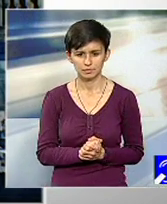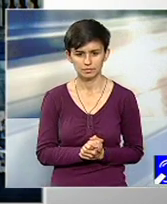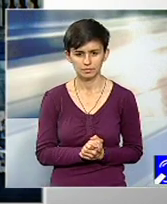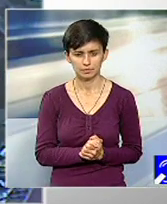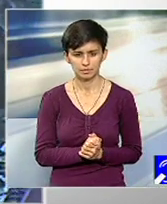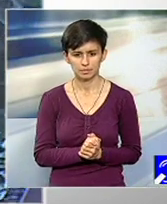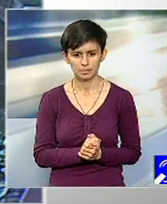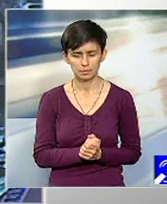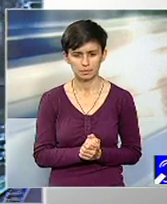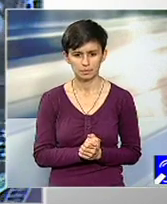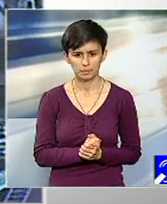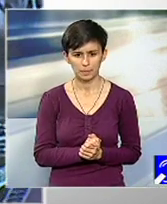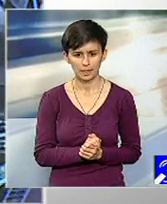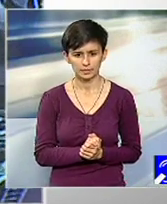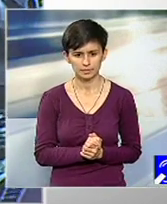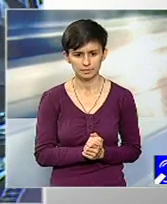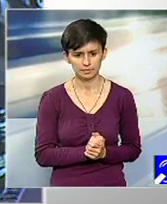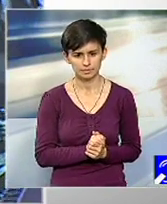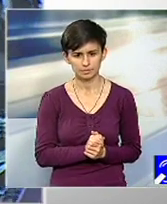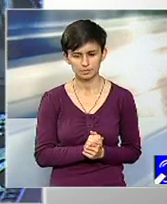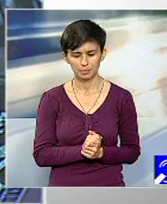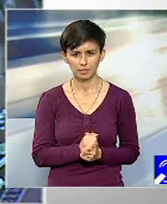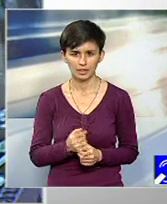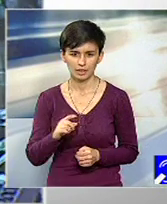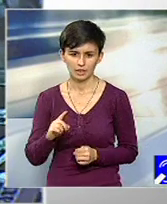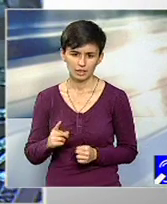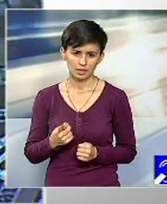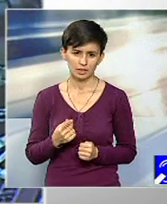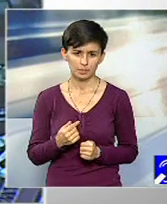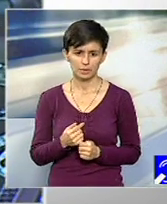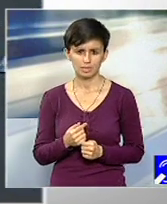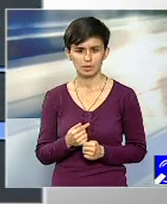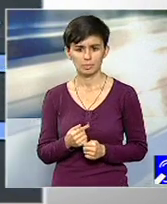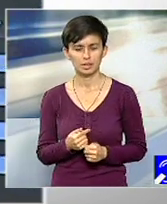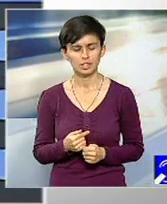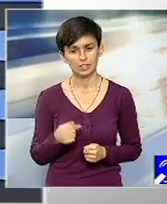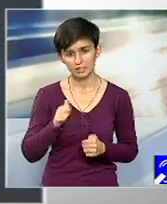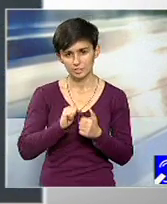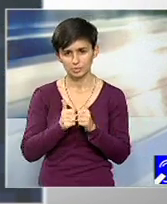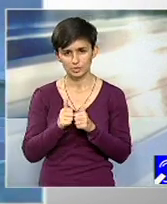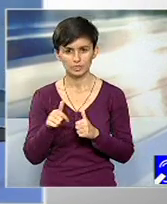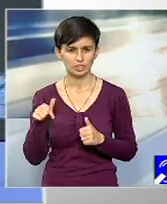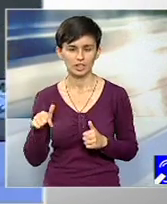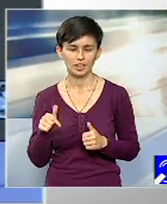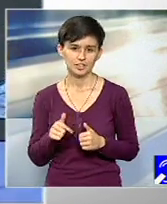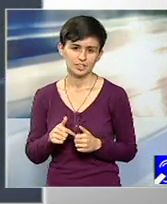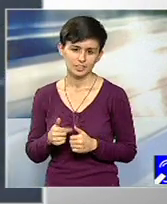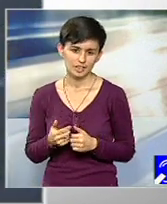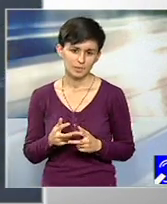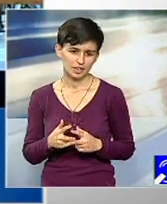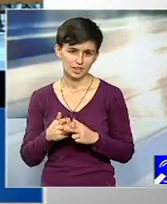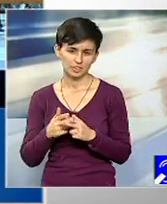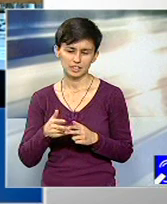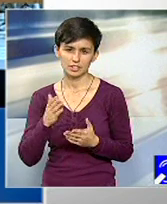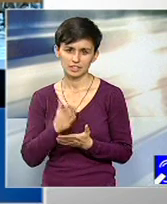tine cum a fost? Probabil... Tot golbal a fost un motiv. Dar care e legătura